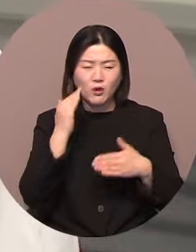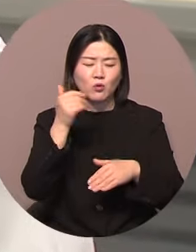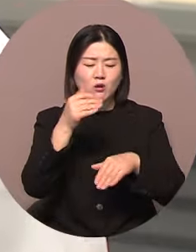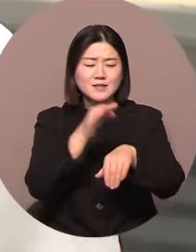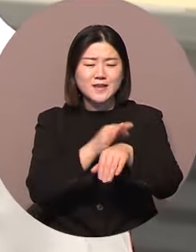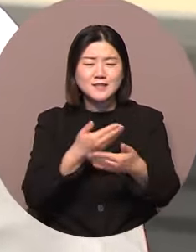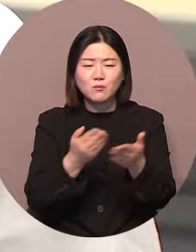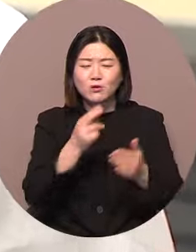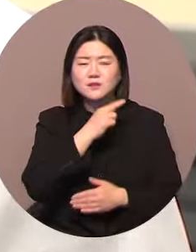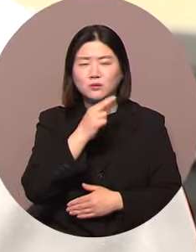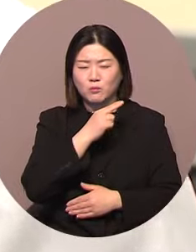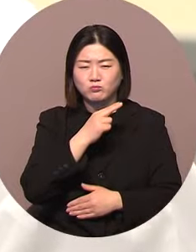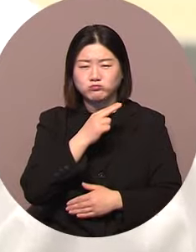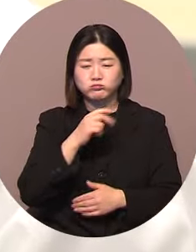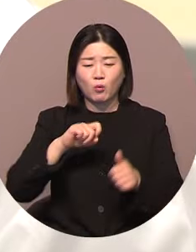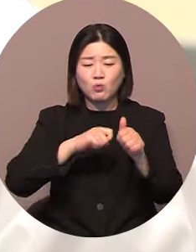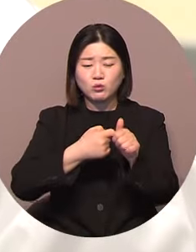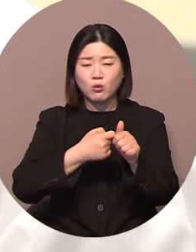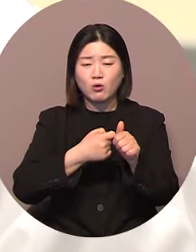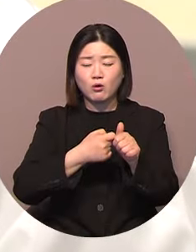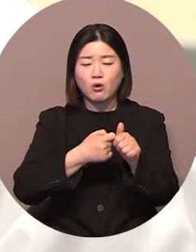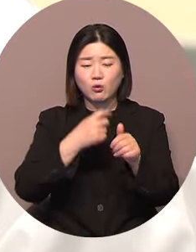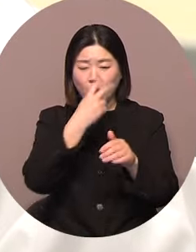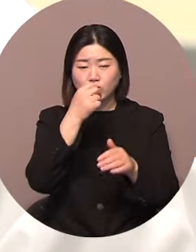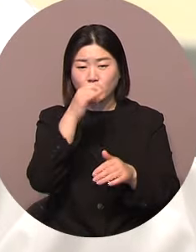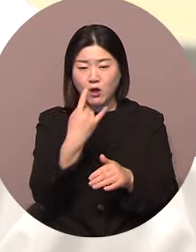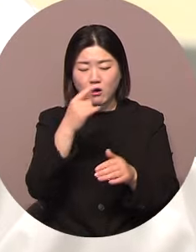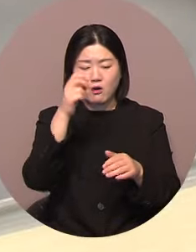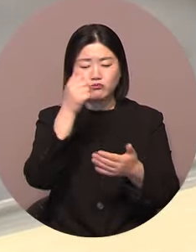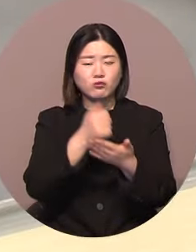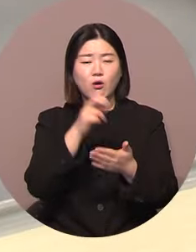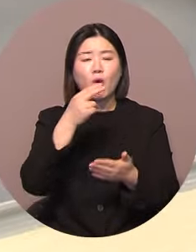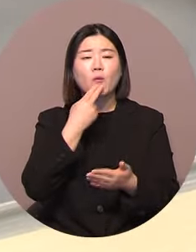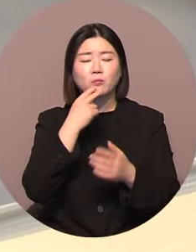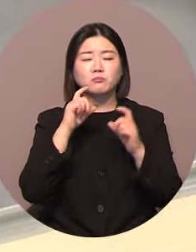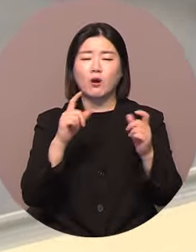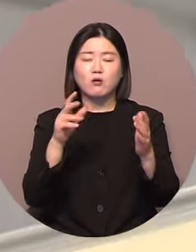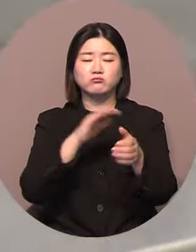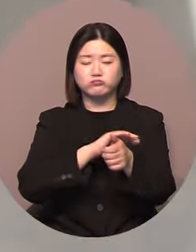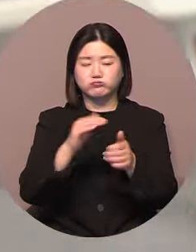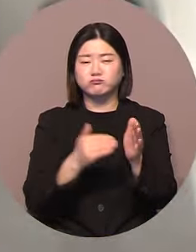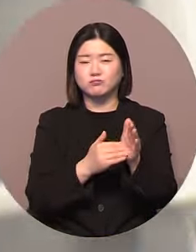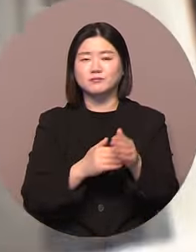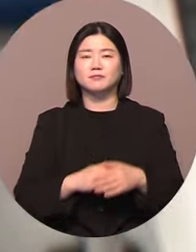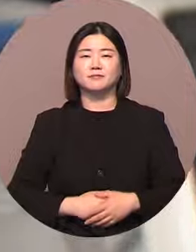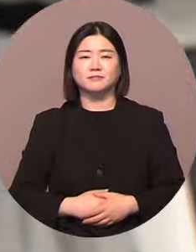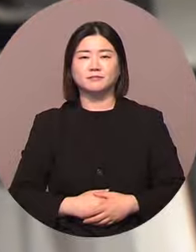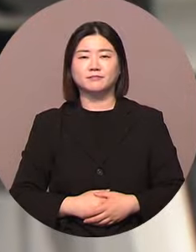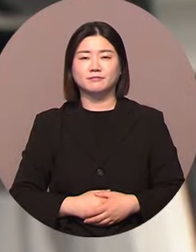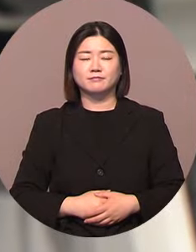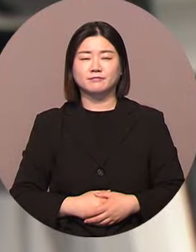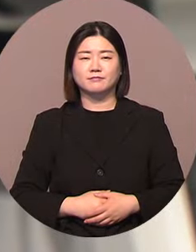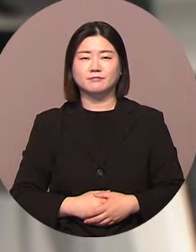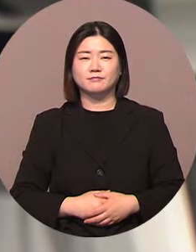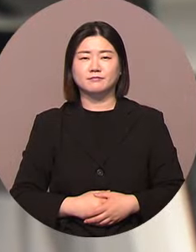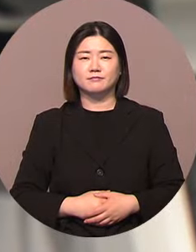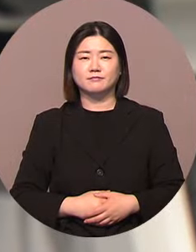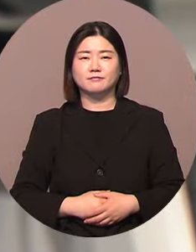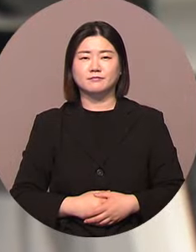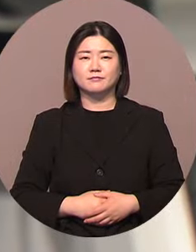시계 살포 의욕은 홍성군 선거관리위원회로부터 무혐 처분을 받았다며 논란을 일축했습니다 뉴스